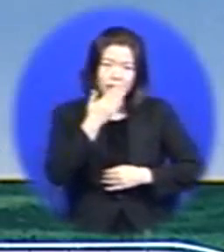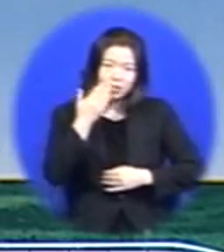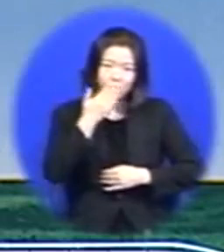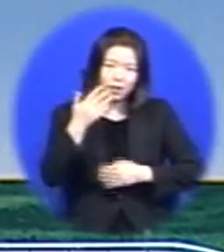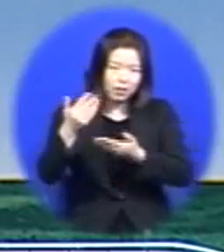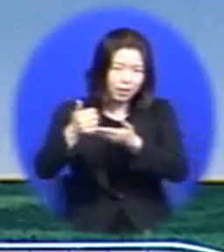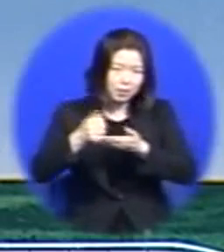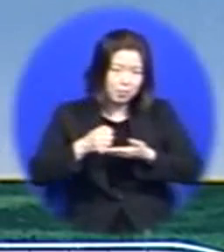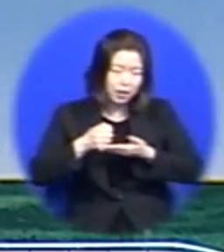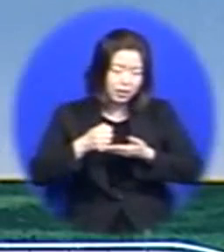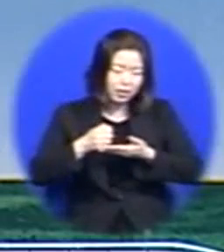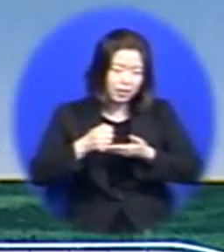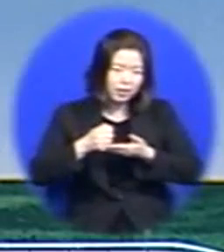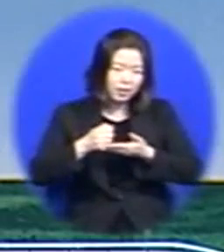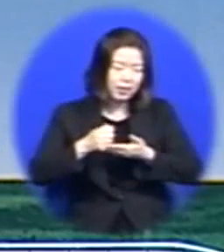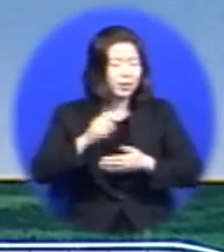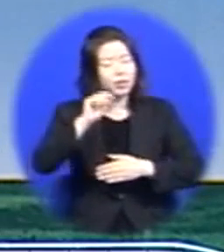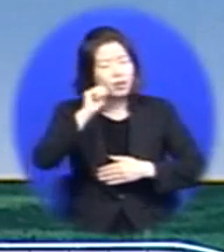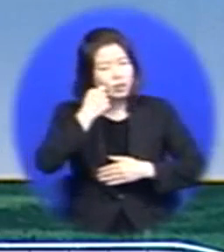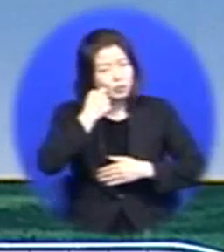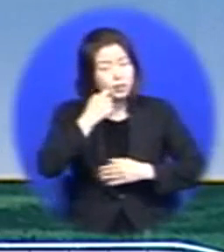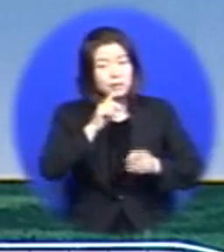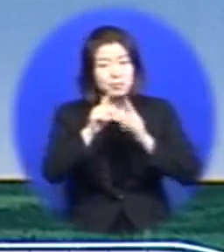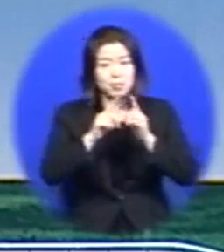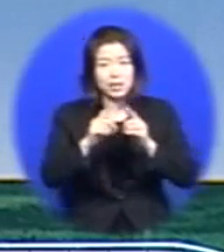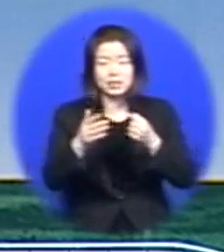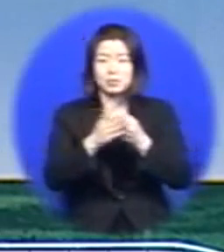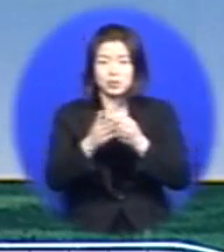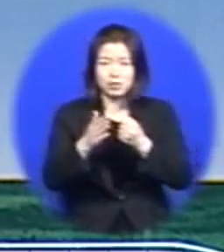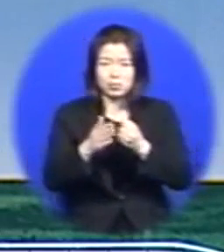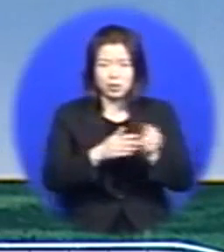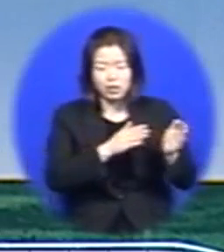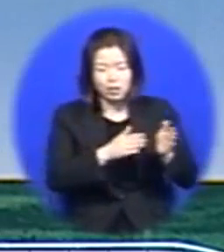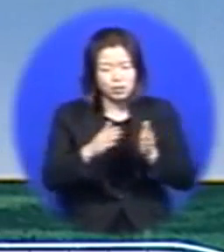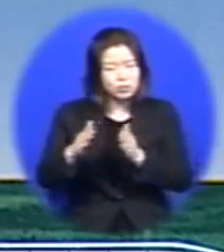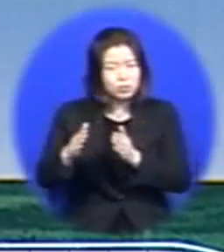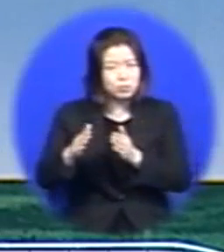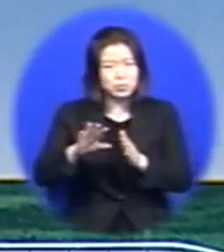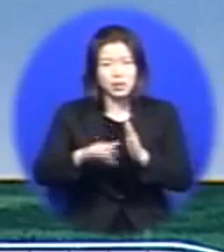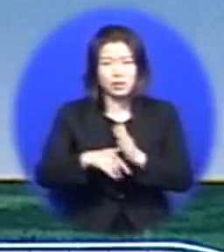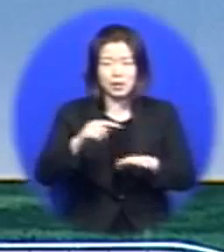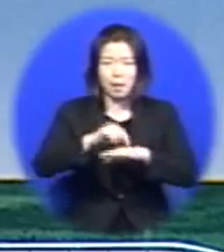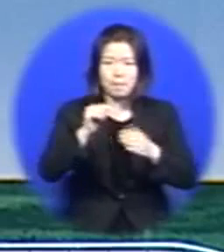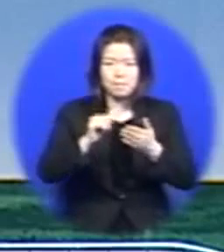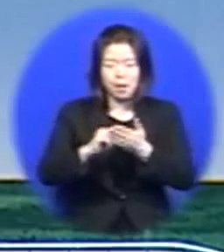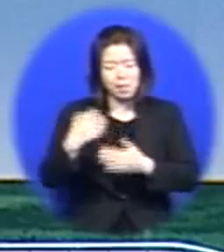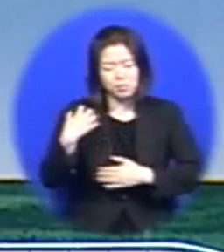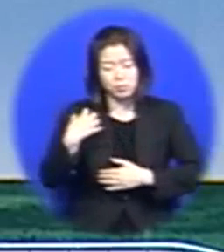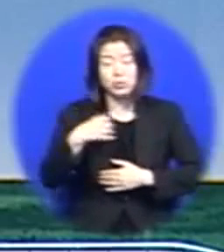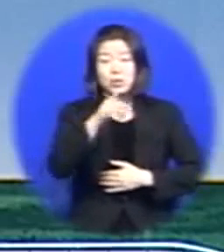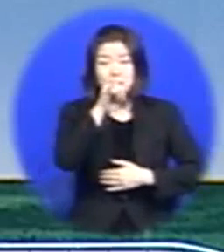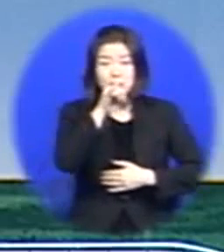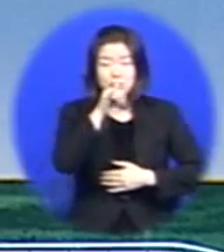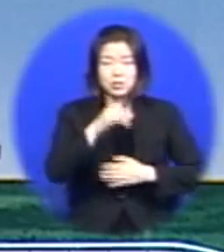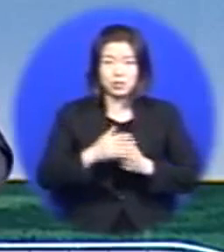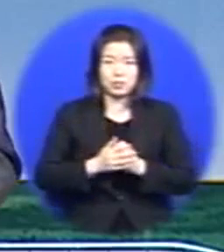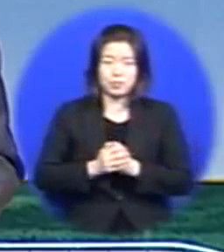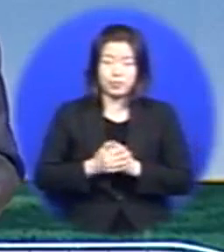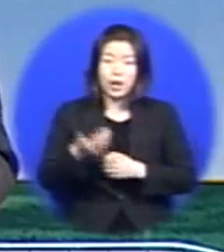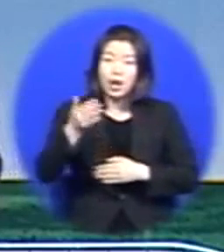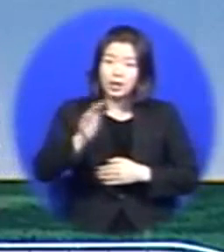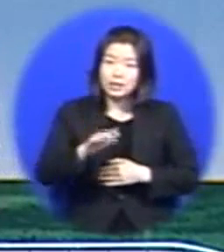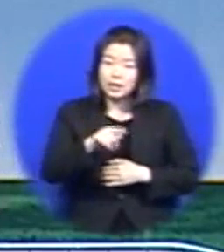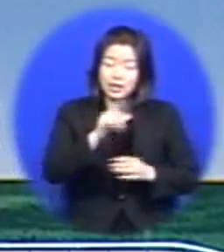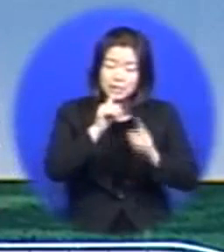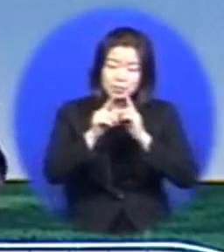쉽지 않겠다는 마음 때문에 말씀 준비하는데 굉장한 마음의 심적인 부담이 있었습니다. 그런데